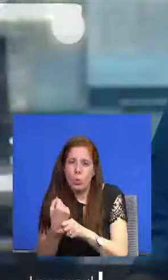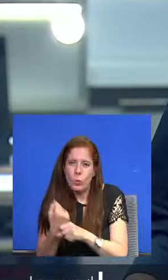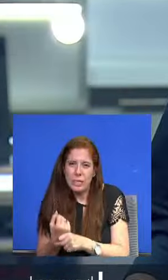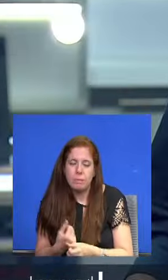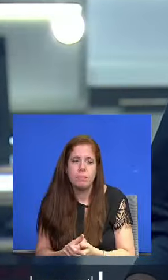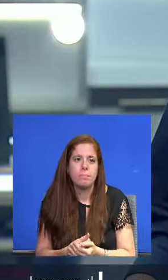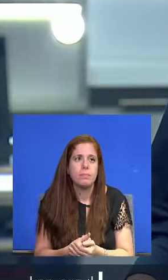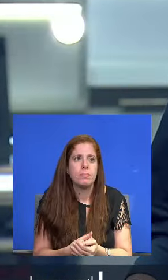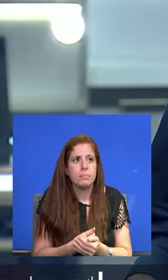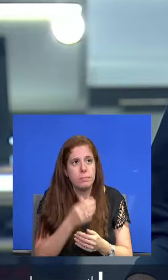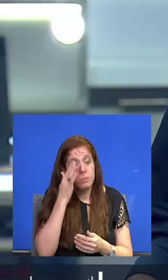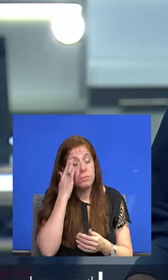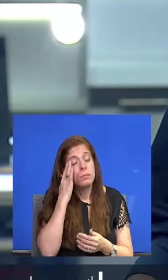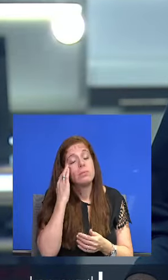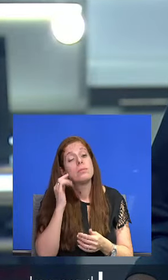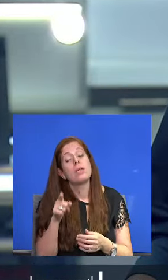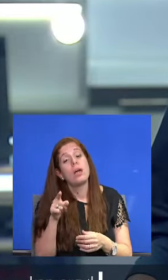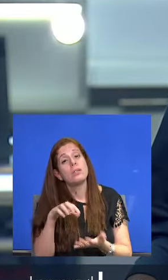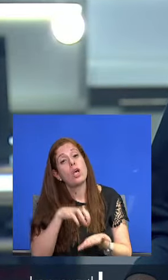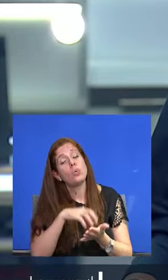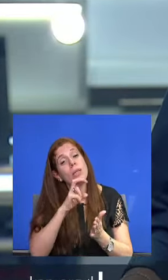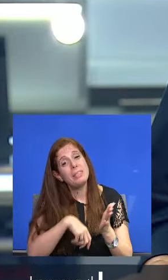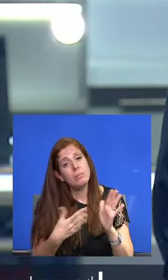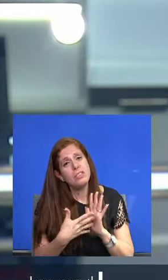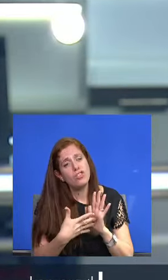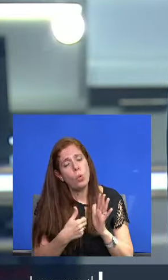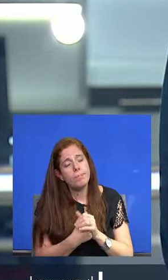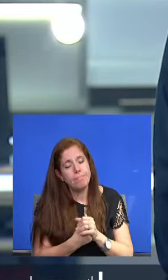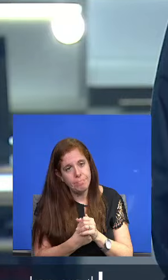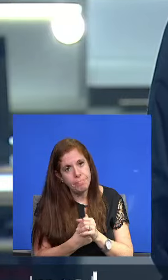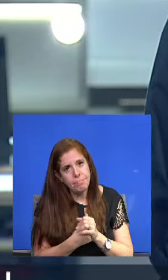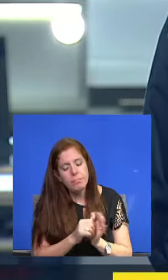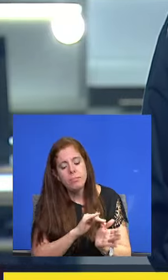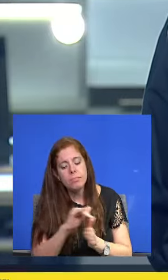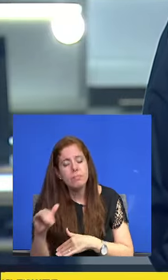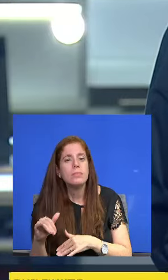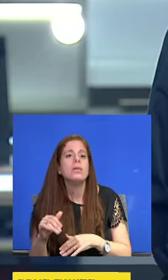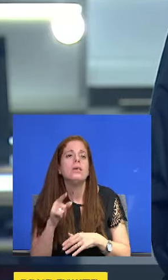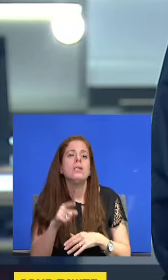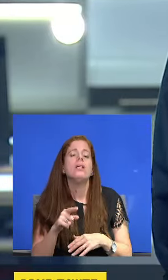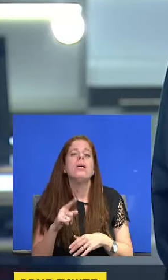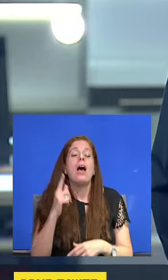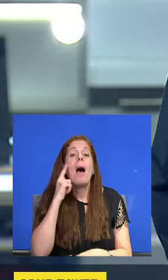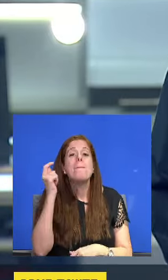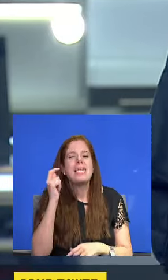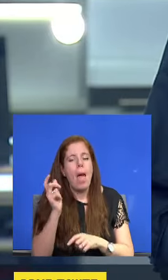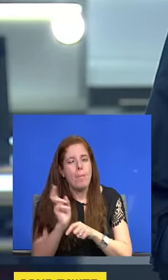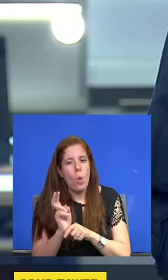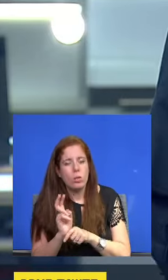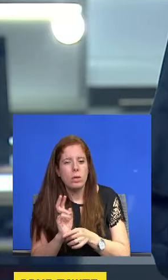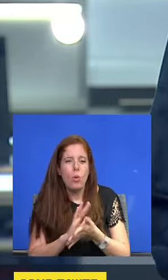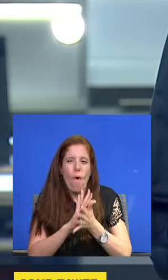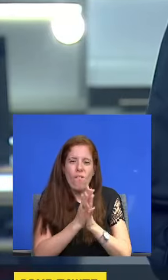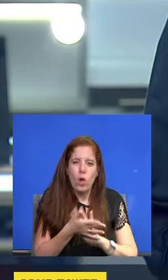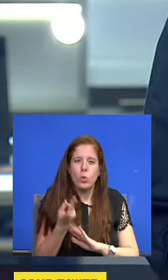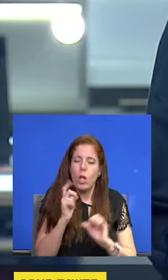כן. אז כאמור, רשות המיסים תבדוק את הנושא. אנחנו עם עניינים נוספים. הבינה המלאכותית הופכת יותר ויותר דומיננטית